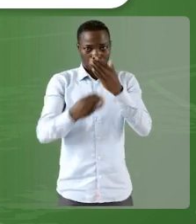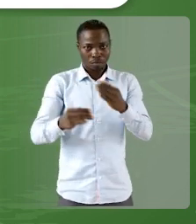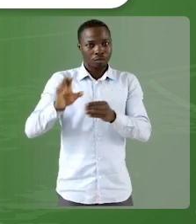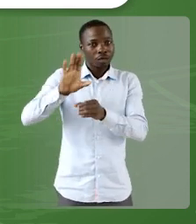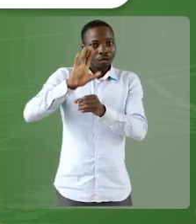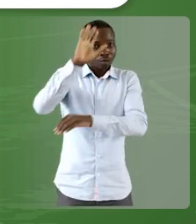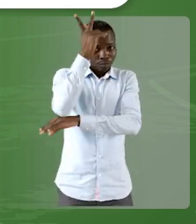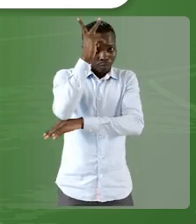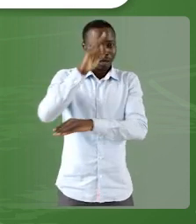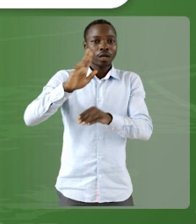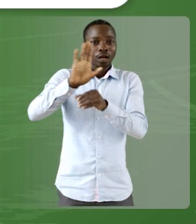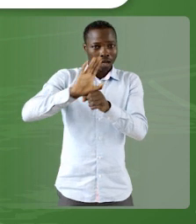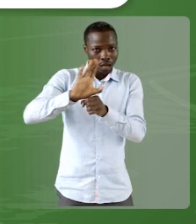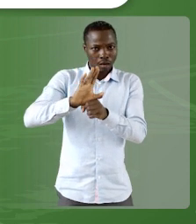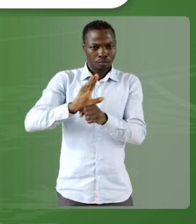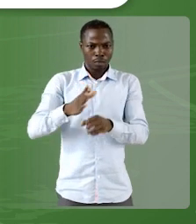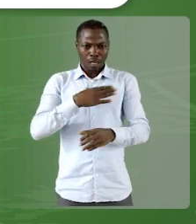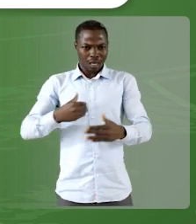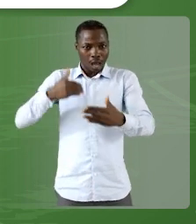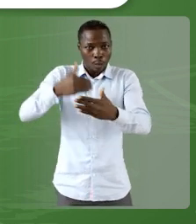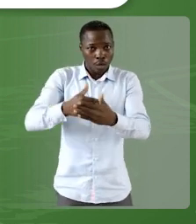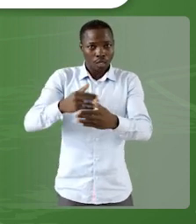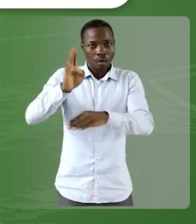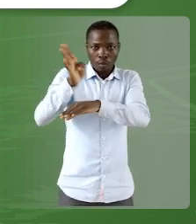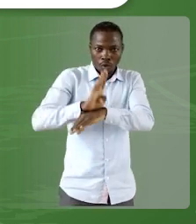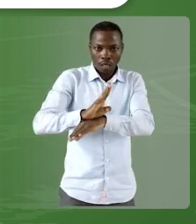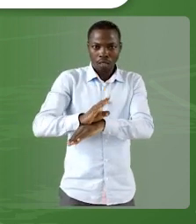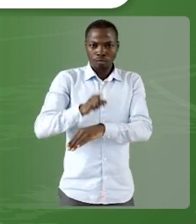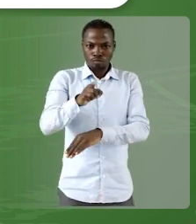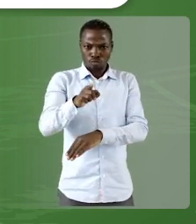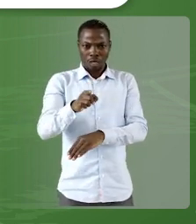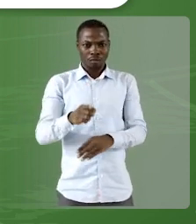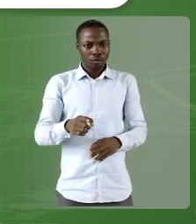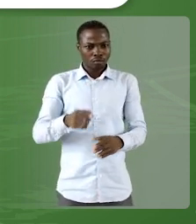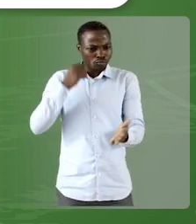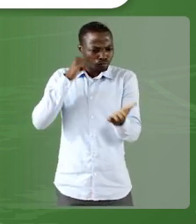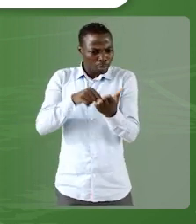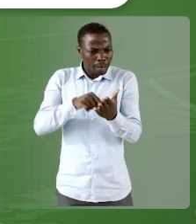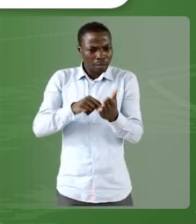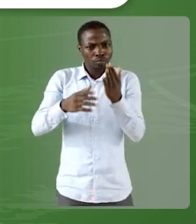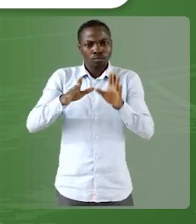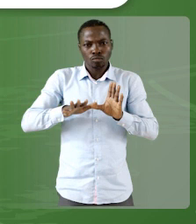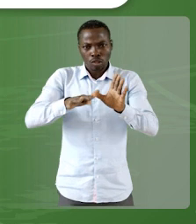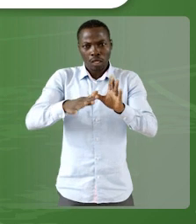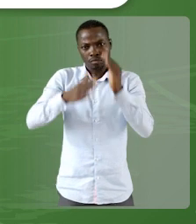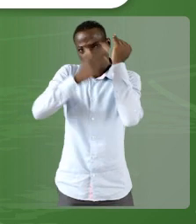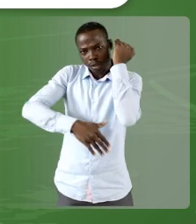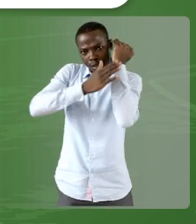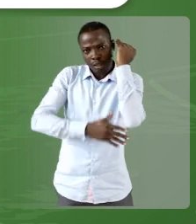cacaoyers. Puis, à l'approche de Boaké, tu aperçois des plantations d'igname, de